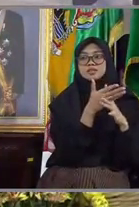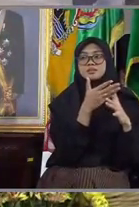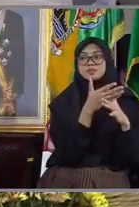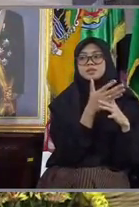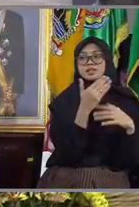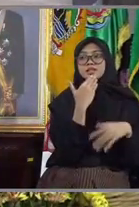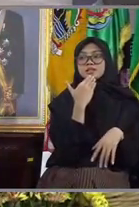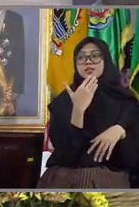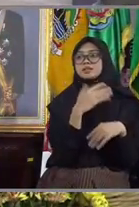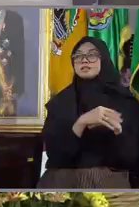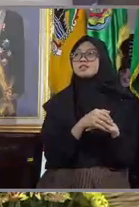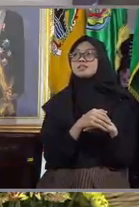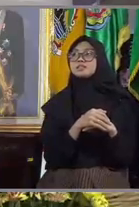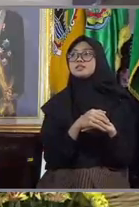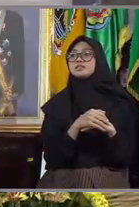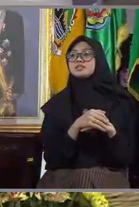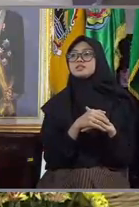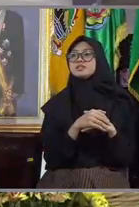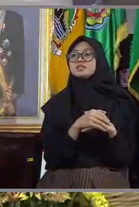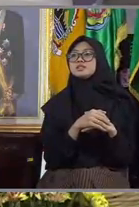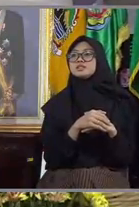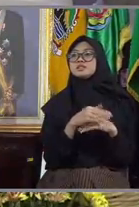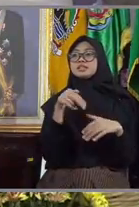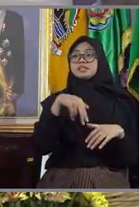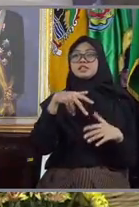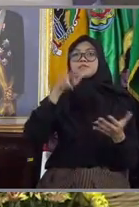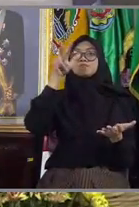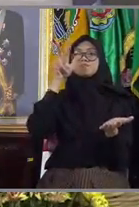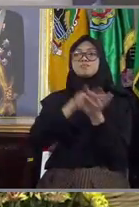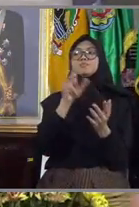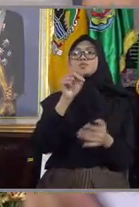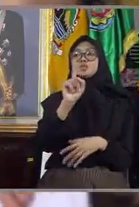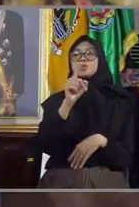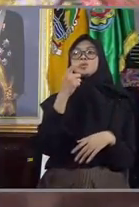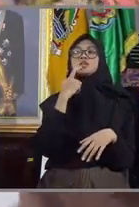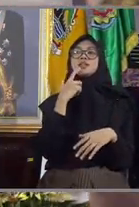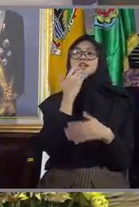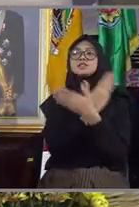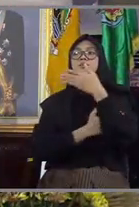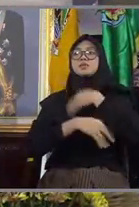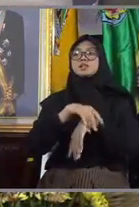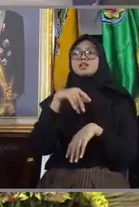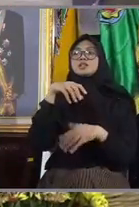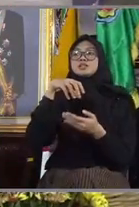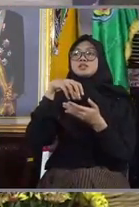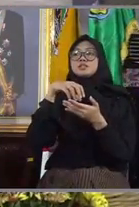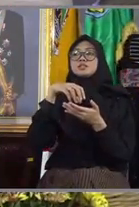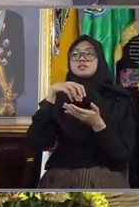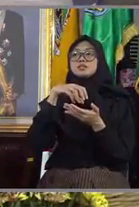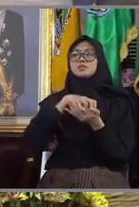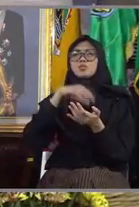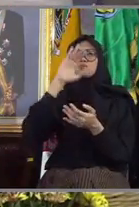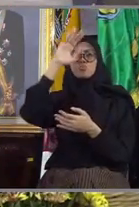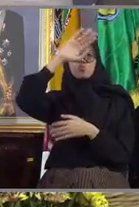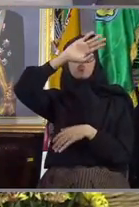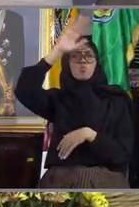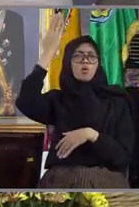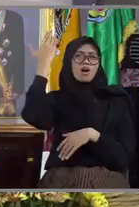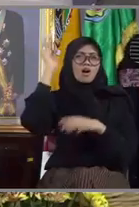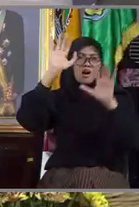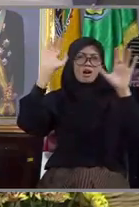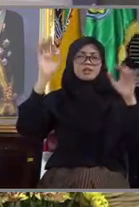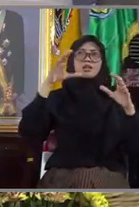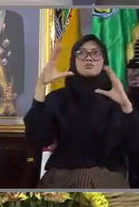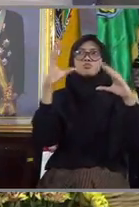Terima kasih. Baik Bapak Ibu, ini langsung saya putuskan dulu untuk penyandang disabilitas. Kemarin kita sepakat di dua tempat Musrenbang Wil. Mulai